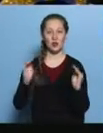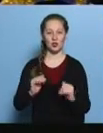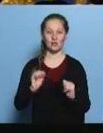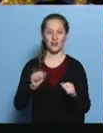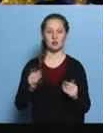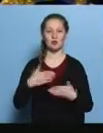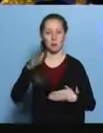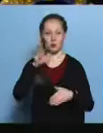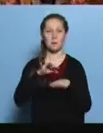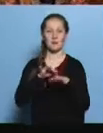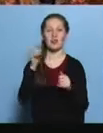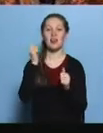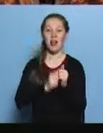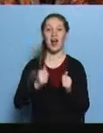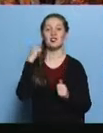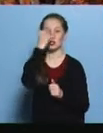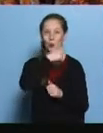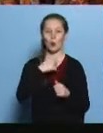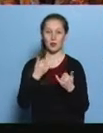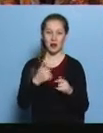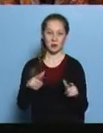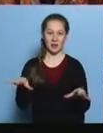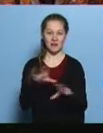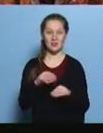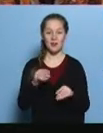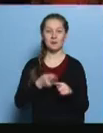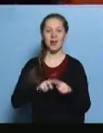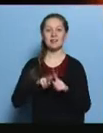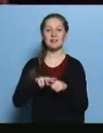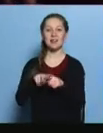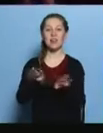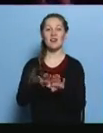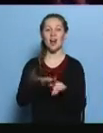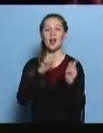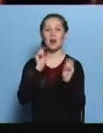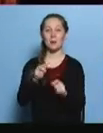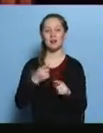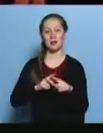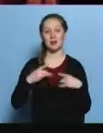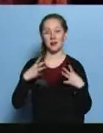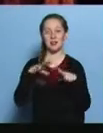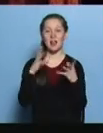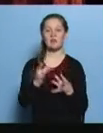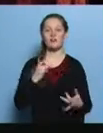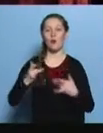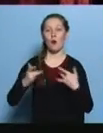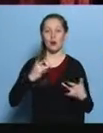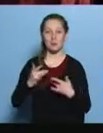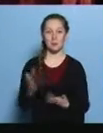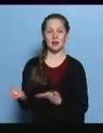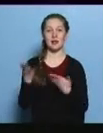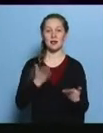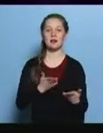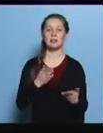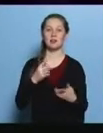будем проводить ежегодно. А это цирковое представление как подарок каждому участнику праздника. Всего на торжественную встречу в цирк приехали